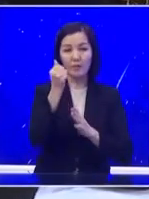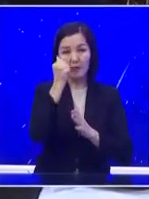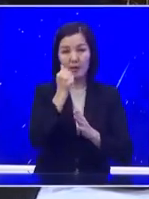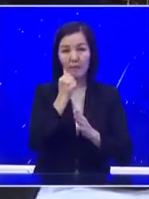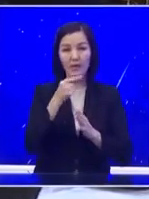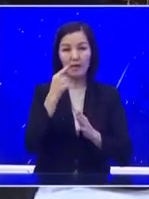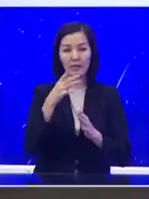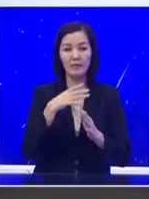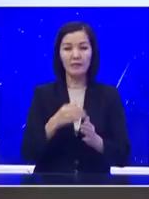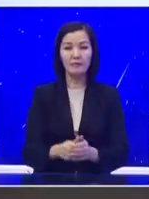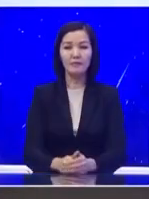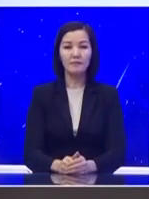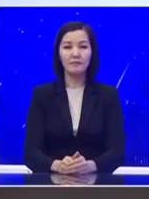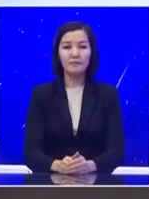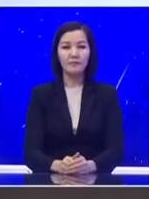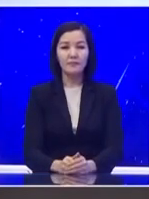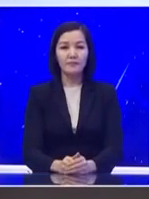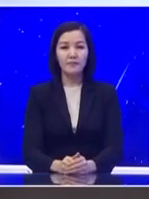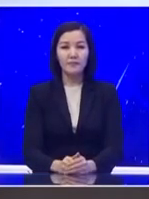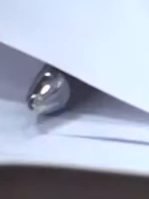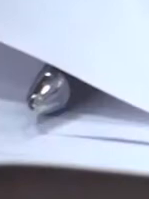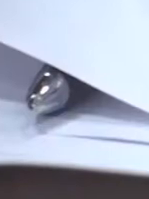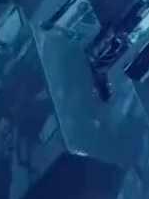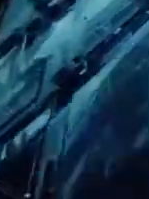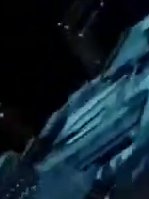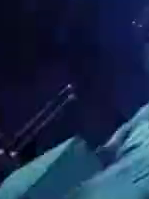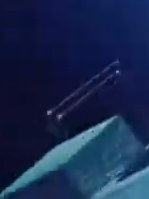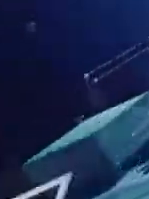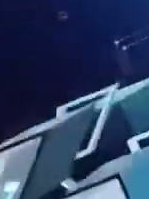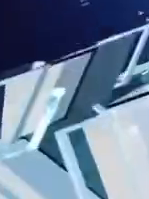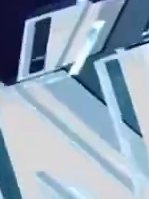білдірді. Медет Жұмабай, Мәди Байбосынов, Жетісу телеарнасы.